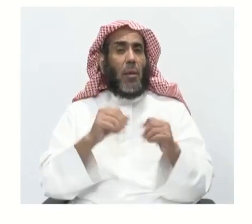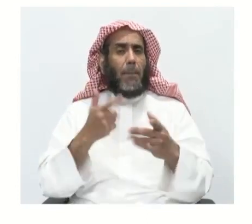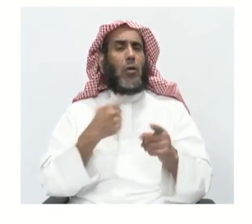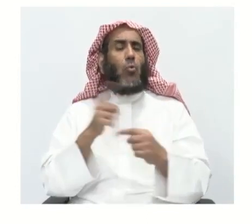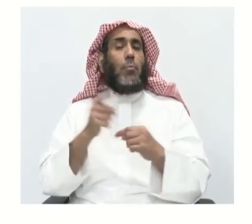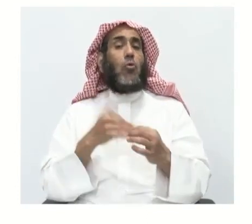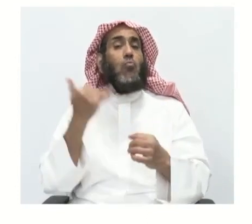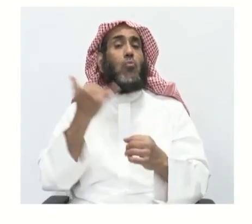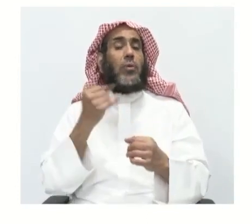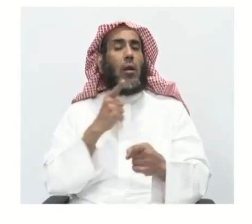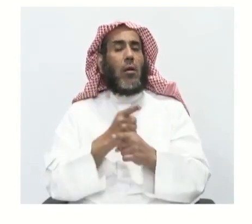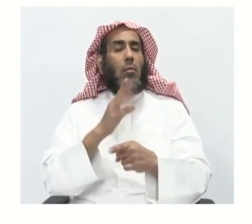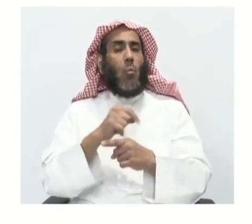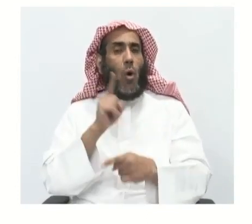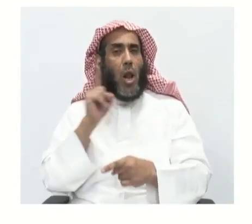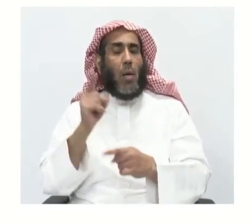طلب